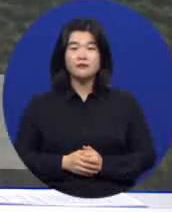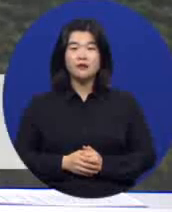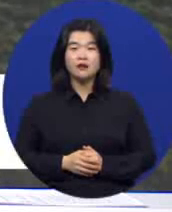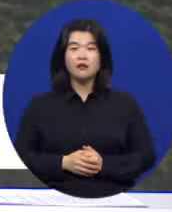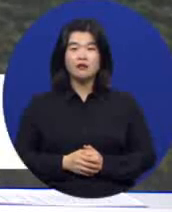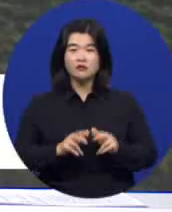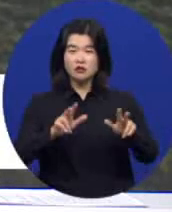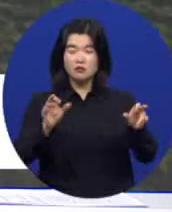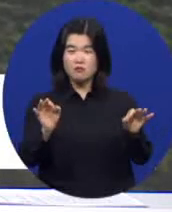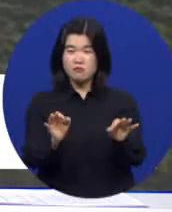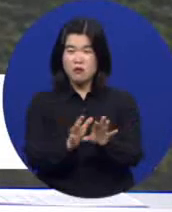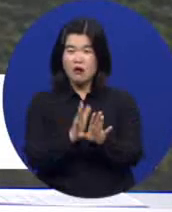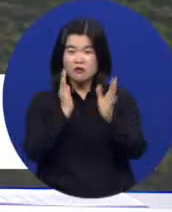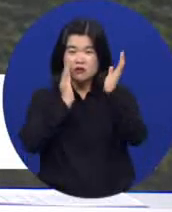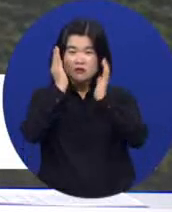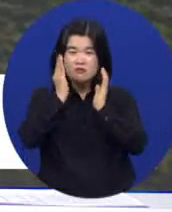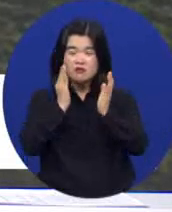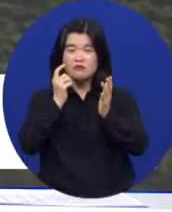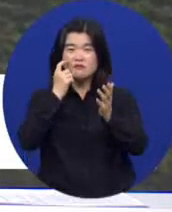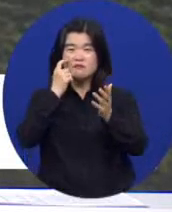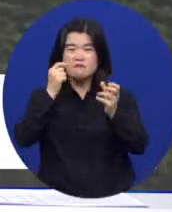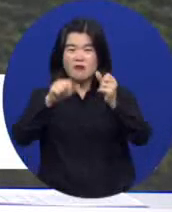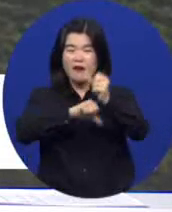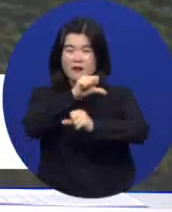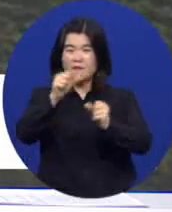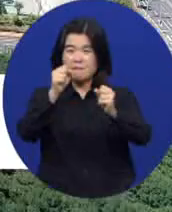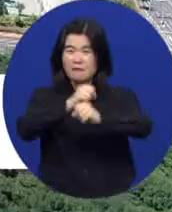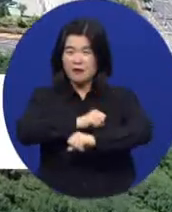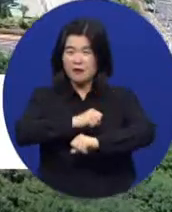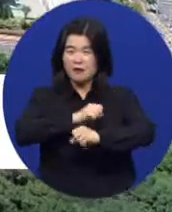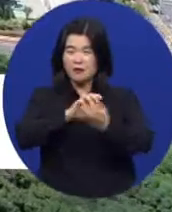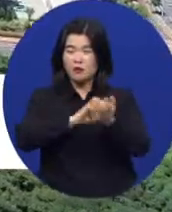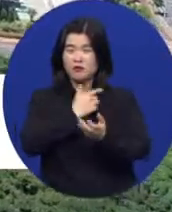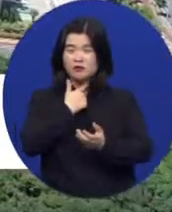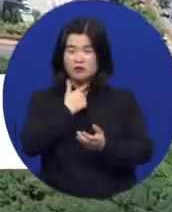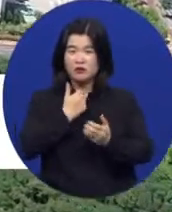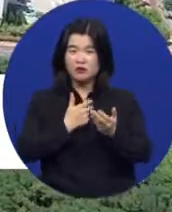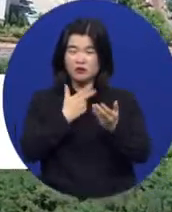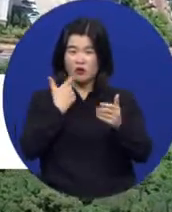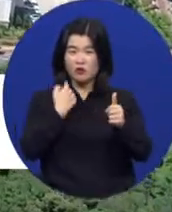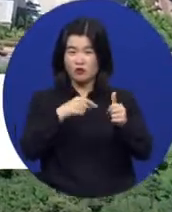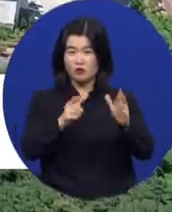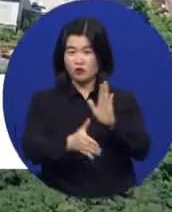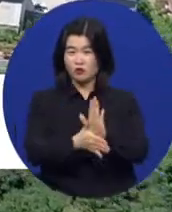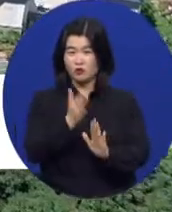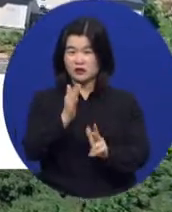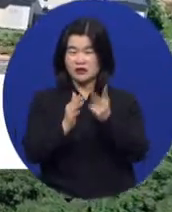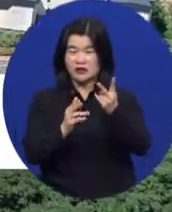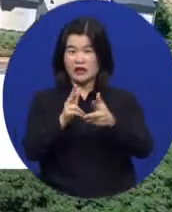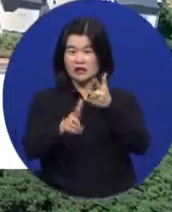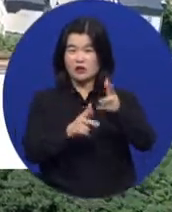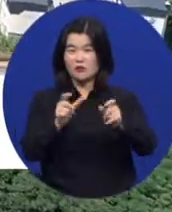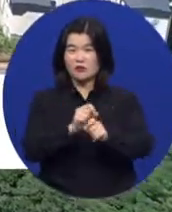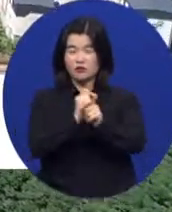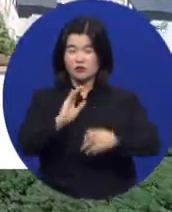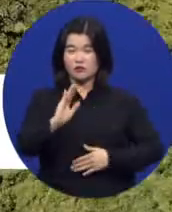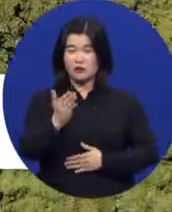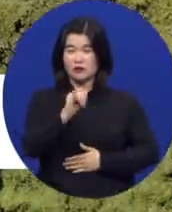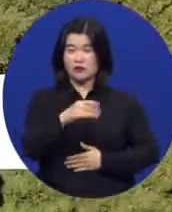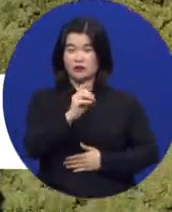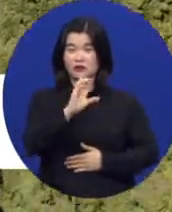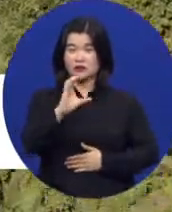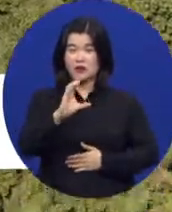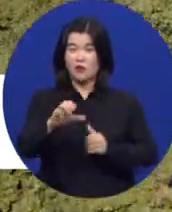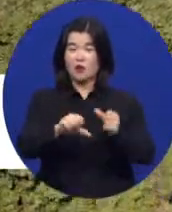멸종 위기 식물이 발견되 환경파괴의 논란이 일었던 제주영어교육도시 2단계 사업이 유보 됐습니다 jdc 는